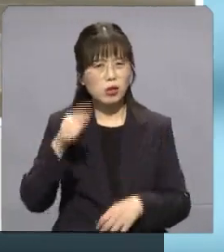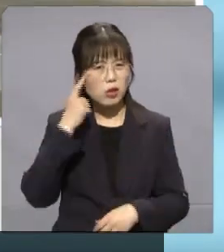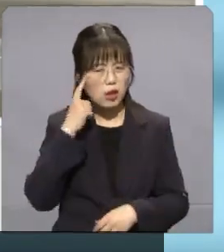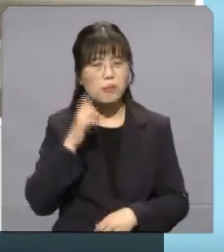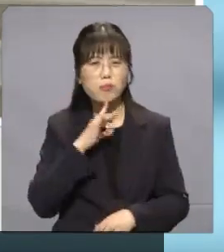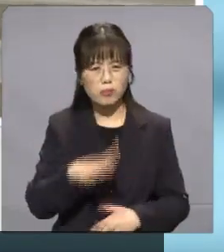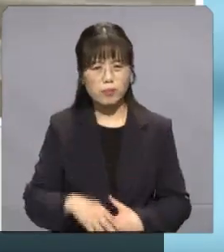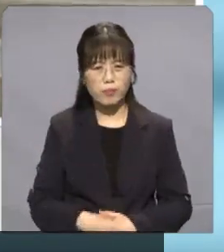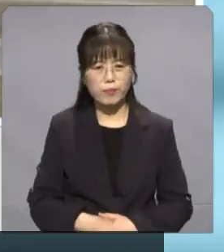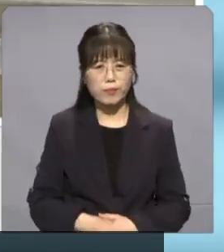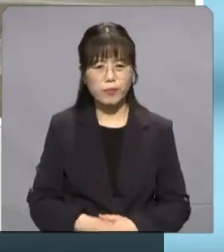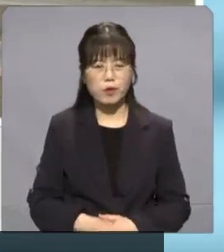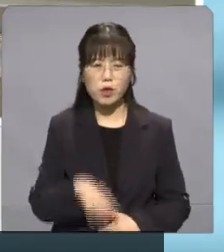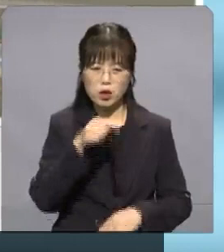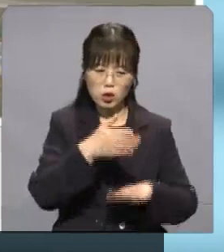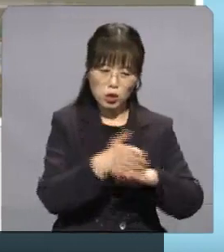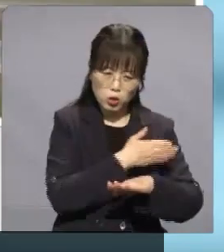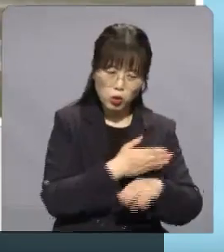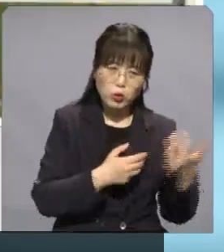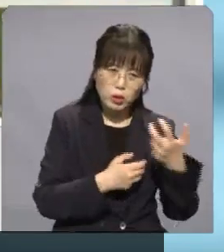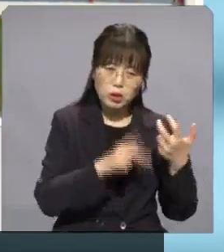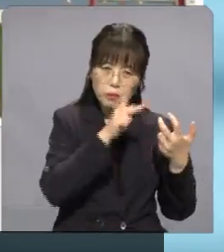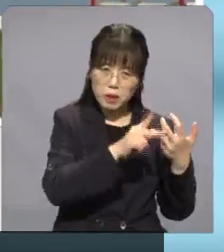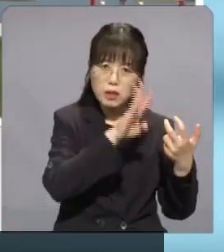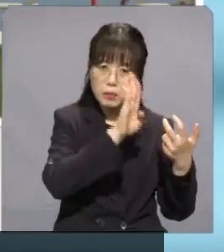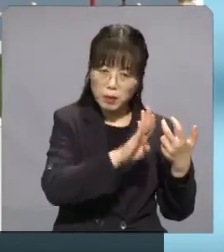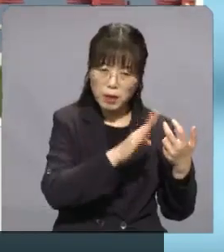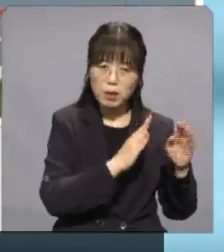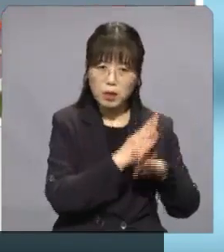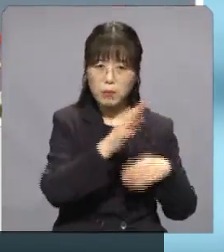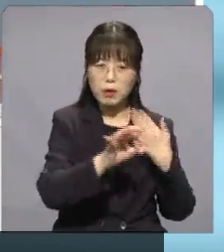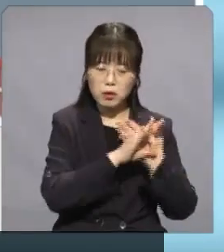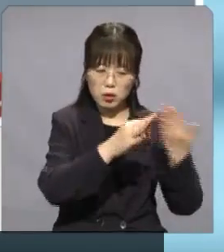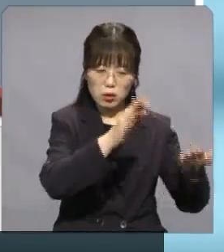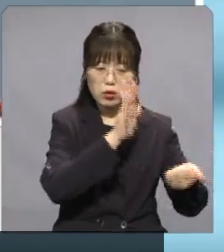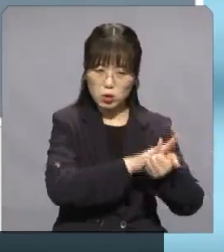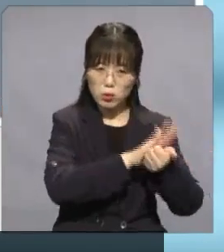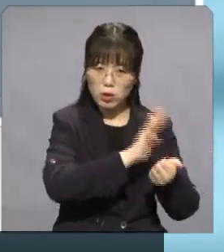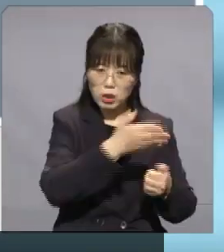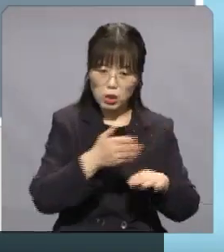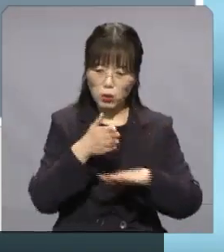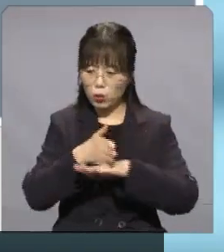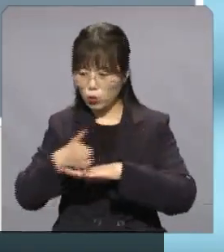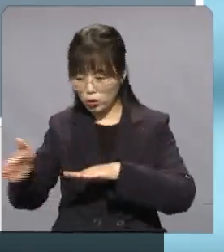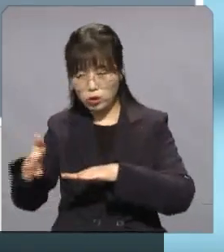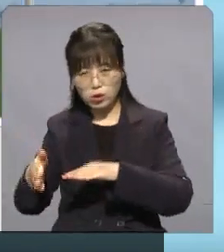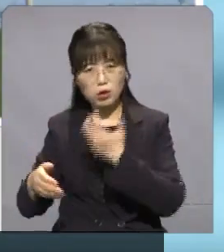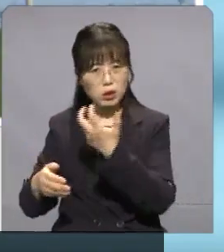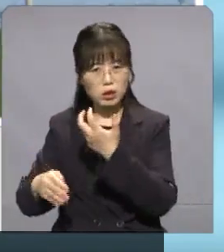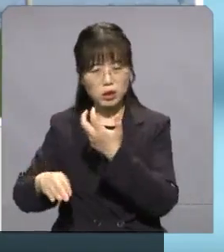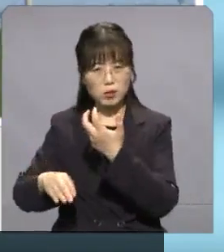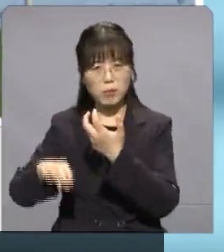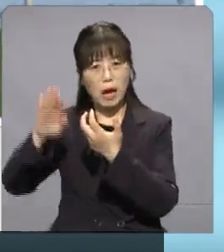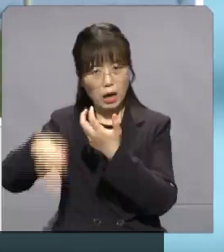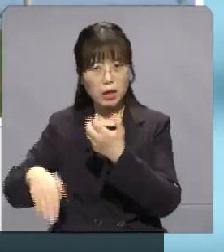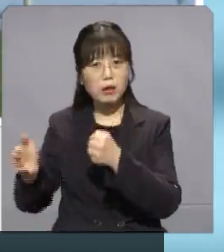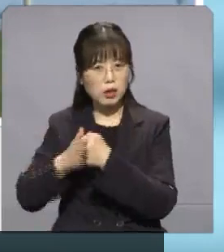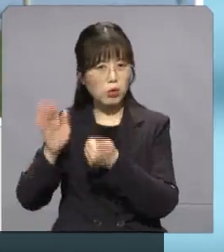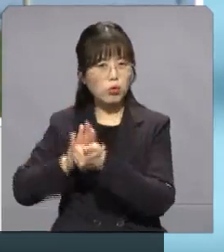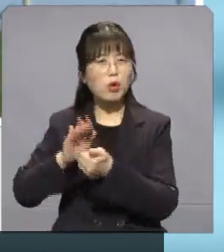요쪽은 70대 시벨이 넘어서 지원을 하고 이쪽은 뭐 70대 10을 안 되니까 지원을 못 한다 그런 부분이거든요